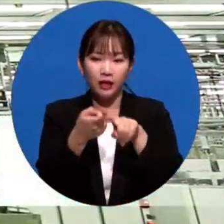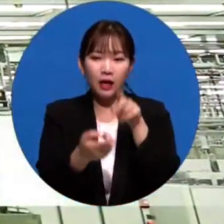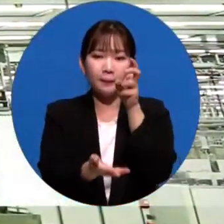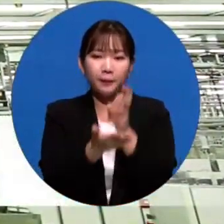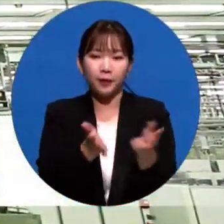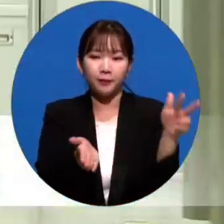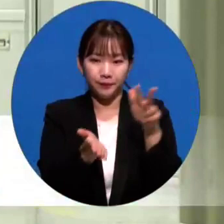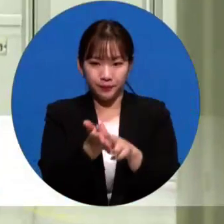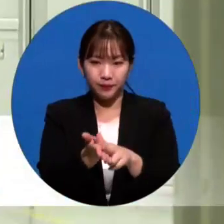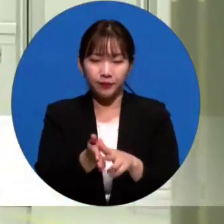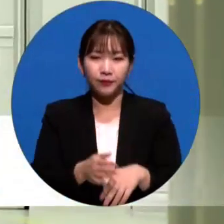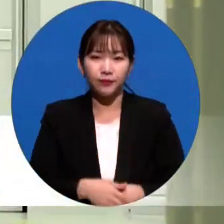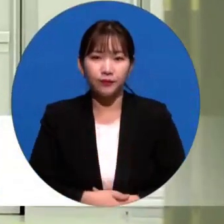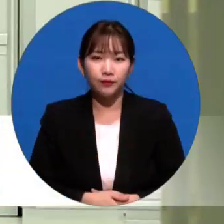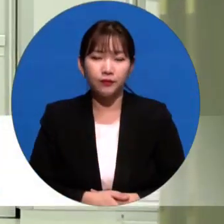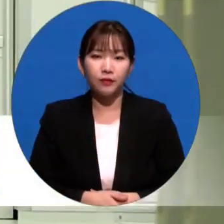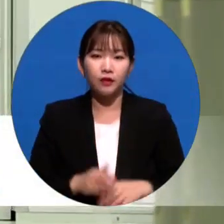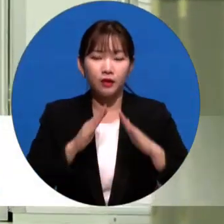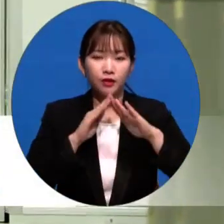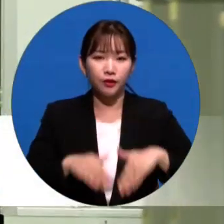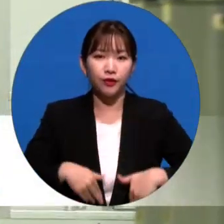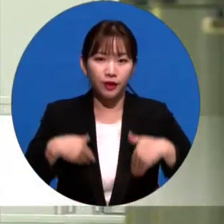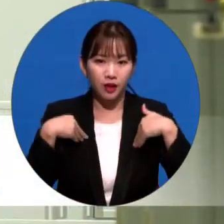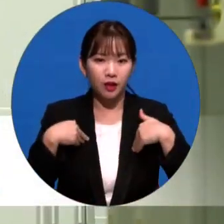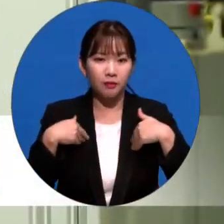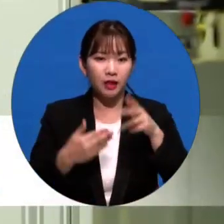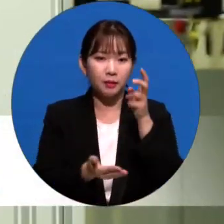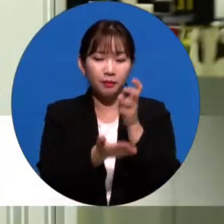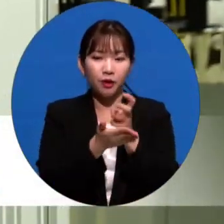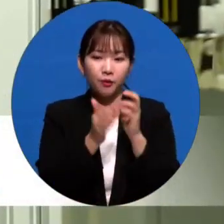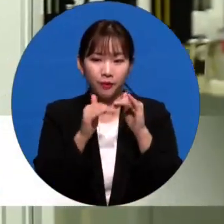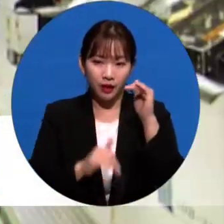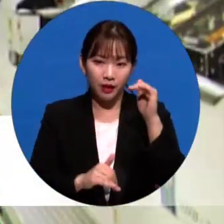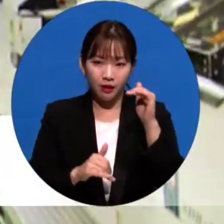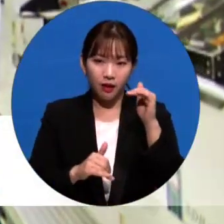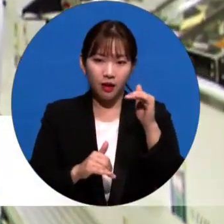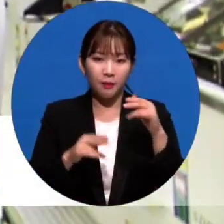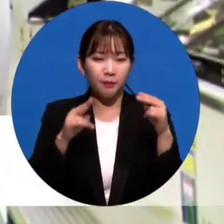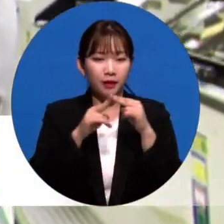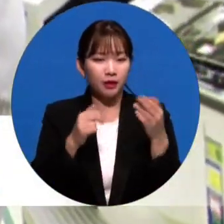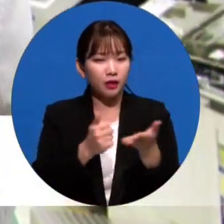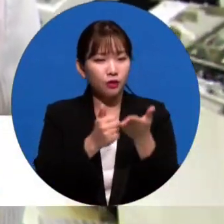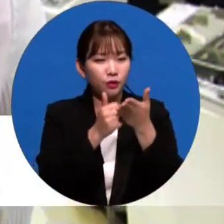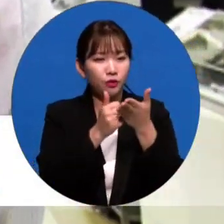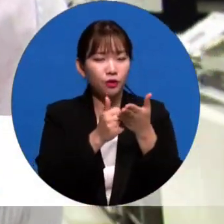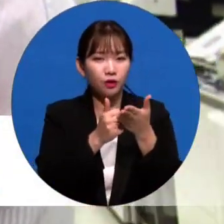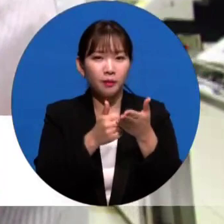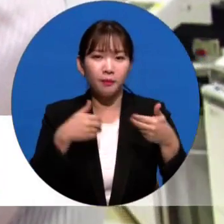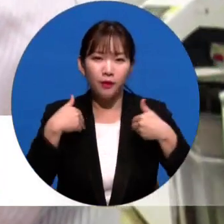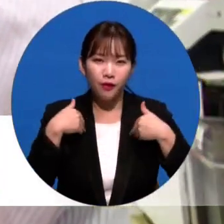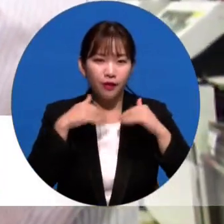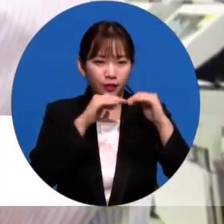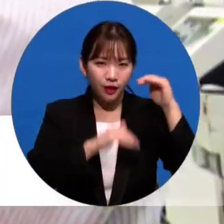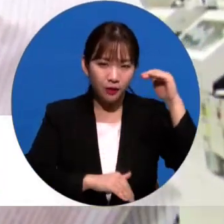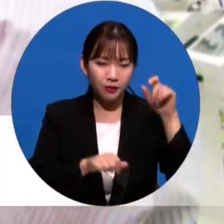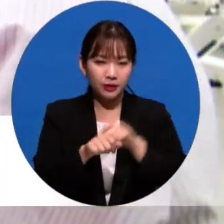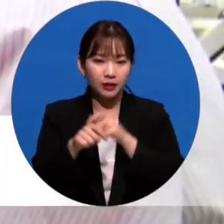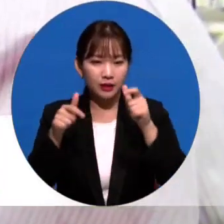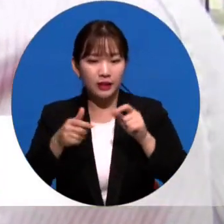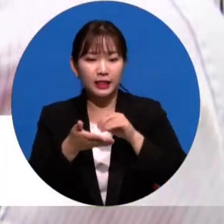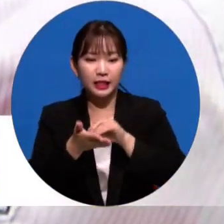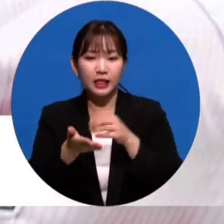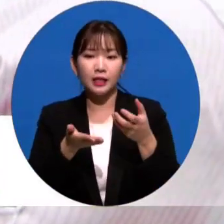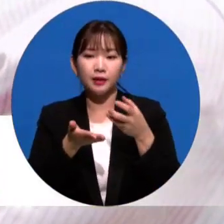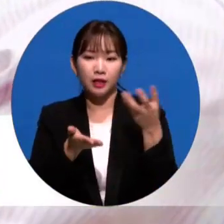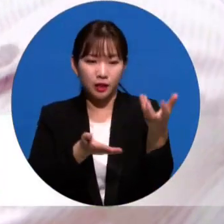조례를 제정합니다. 전라남도는 이 조례안에 반도체 산업 육성에 필요한 제반 사항과 특화단지